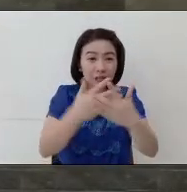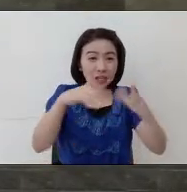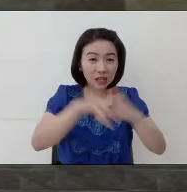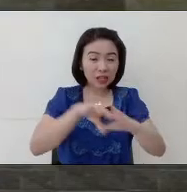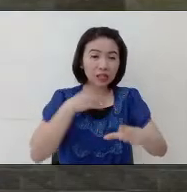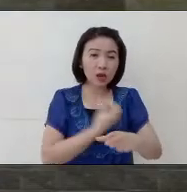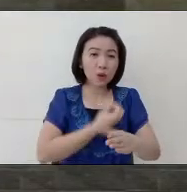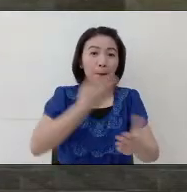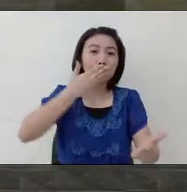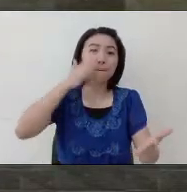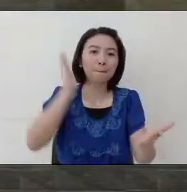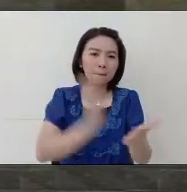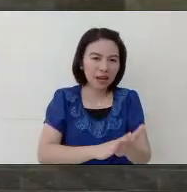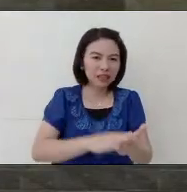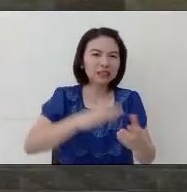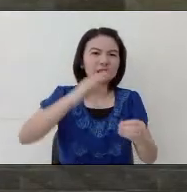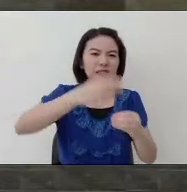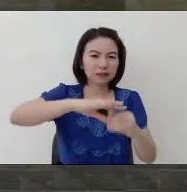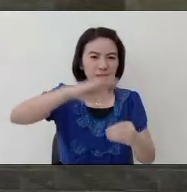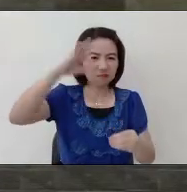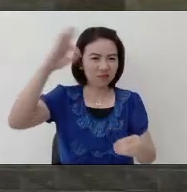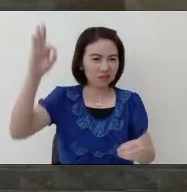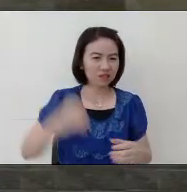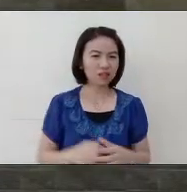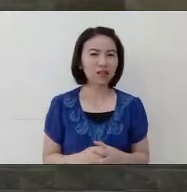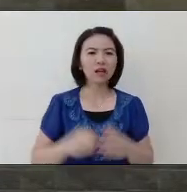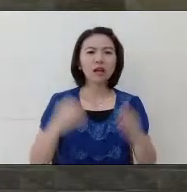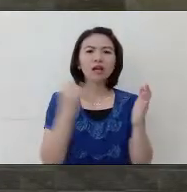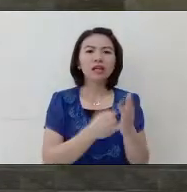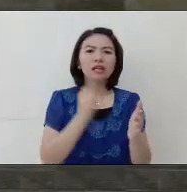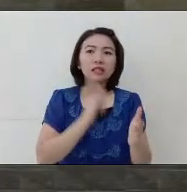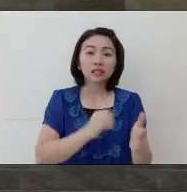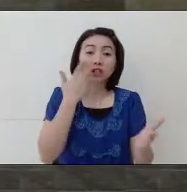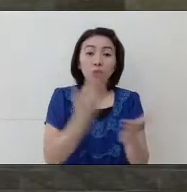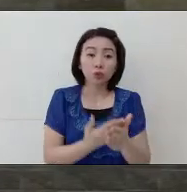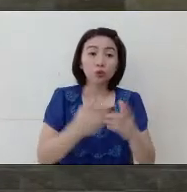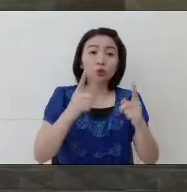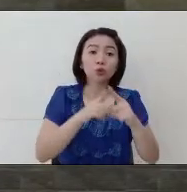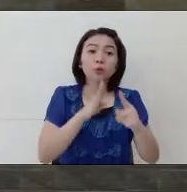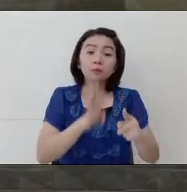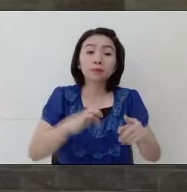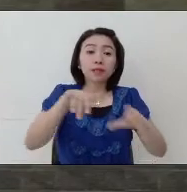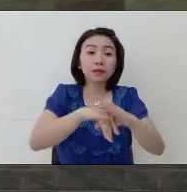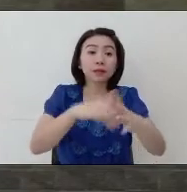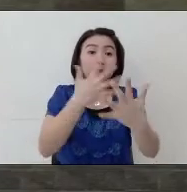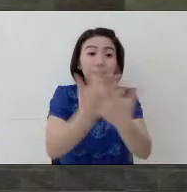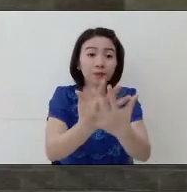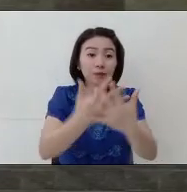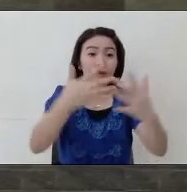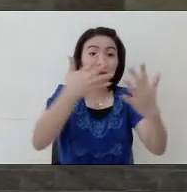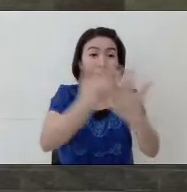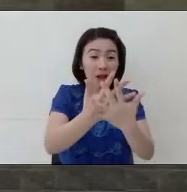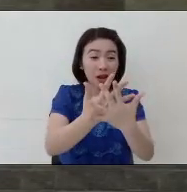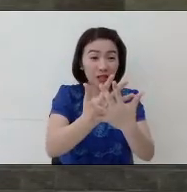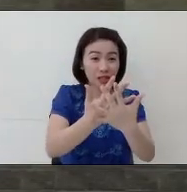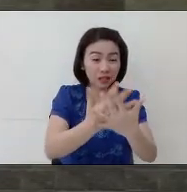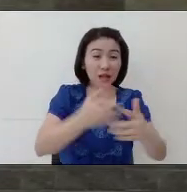You know, mas maganda pang makulong ka ng mga rehas, huwag ka lang makulong ng evil spirit.